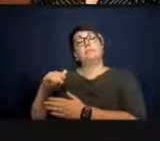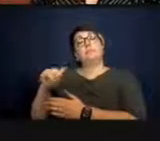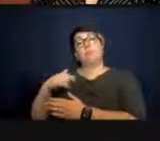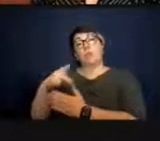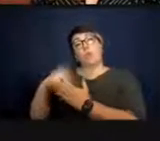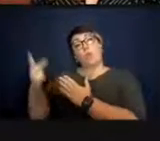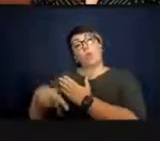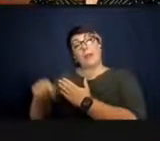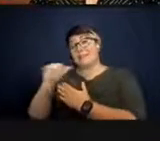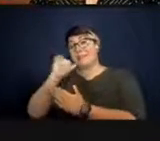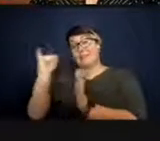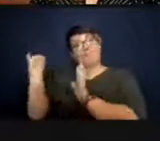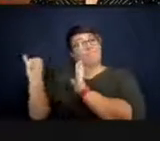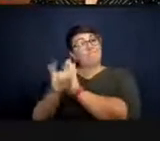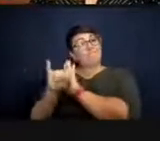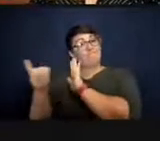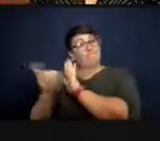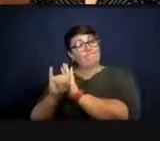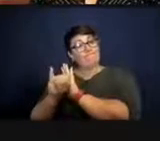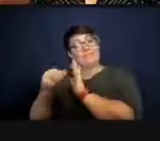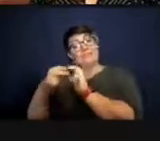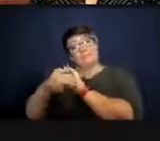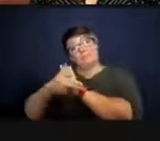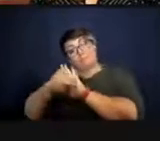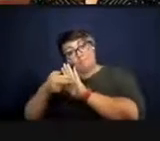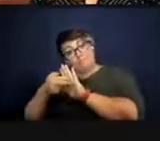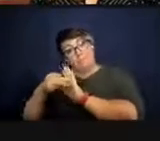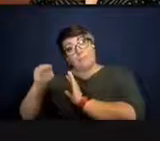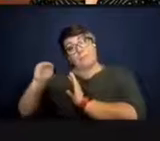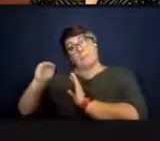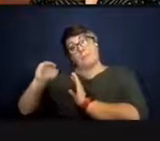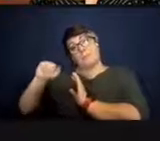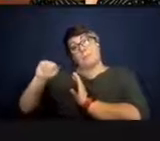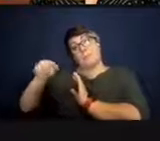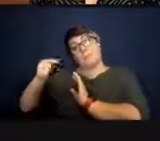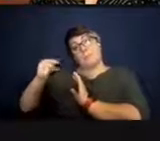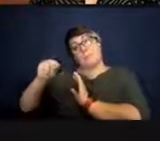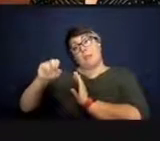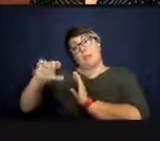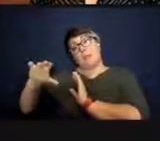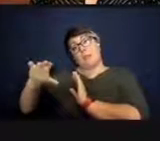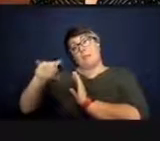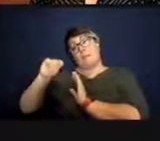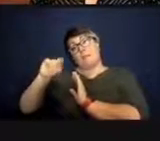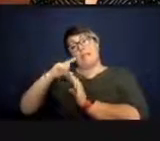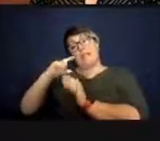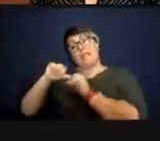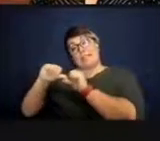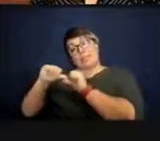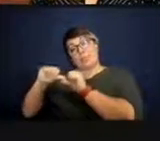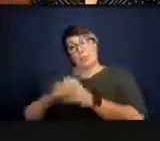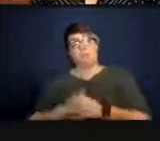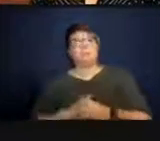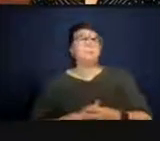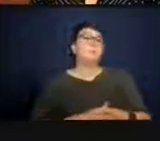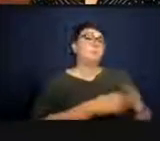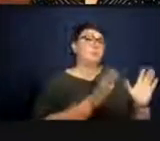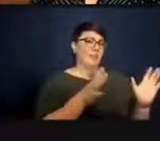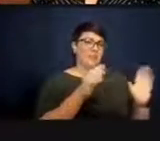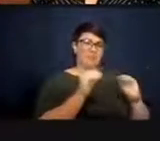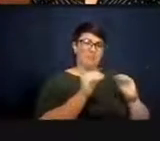المدرسة وليس ولا يفترض أن أو ليس من الضروري أن نحدده كبرنامج ماجنت.